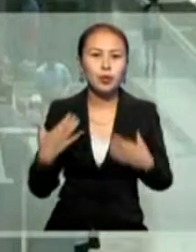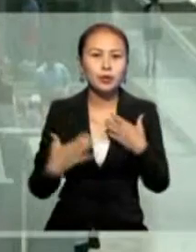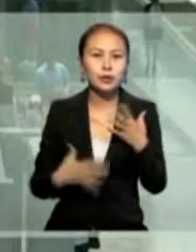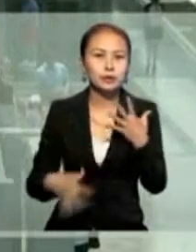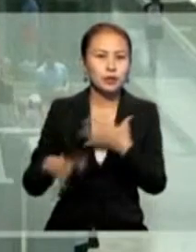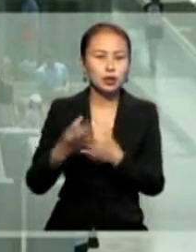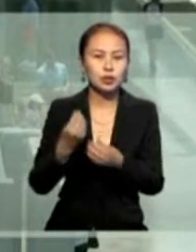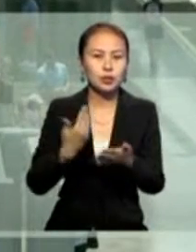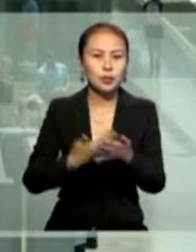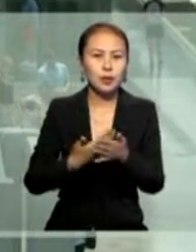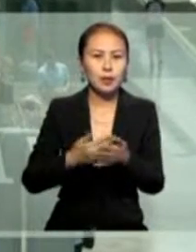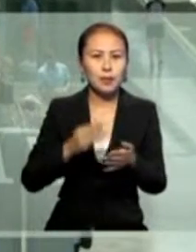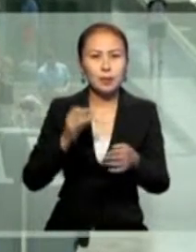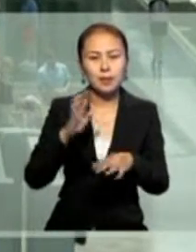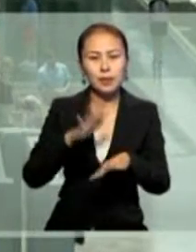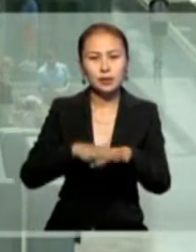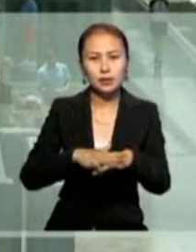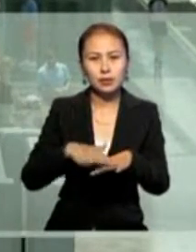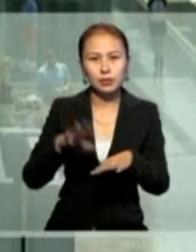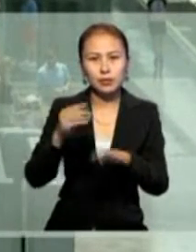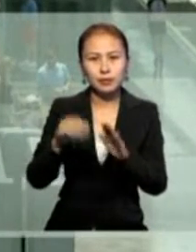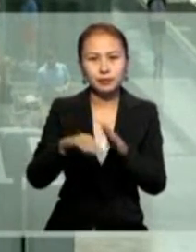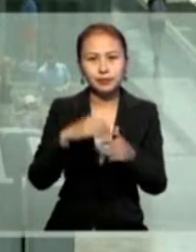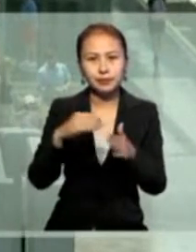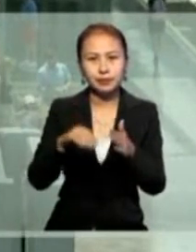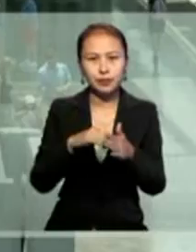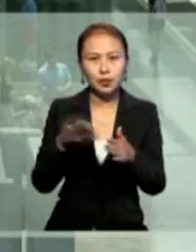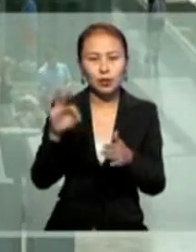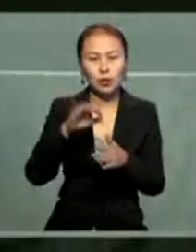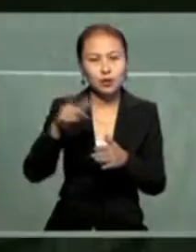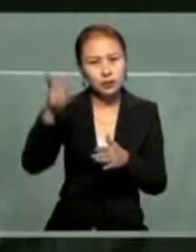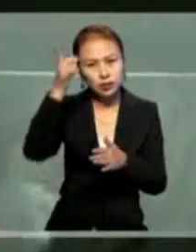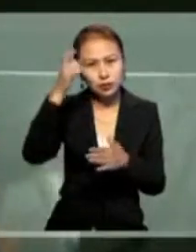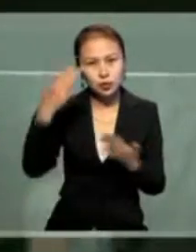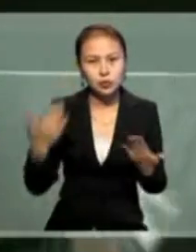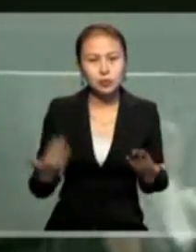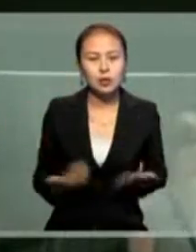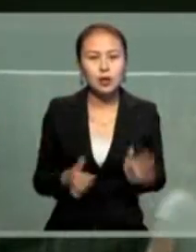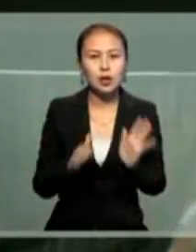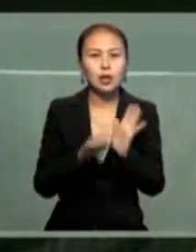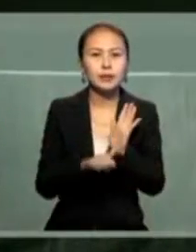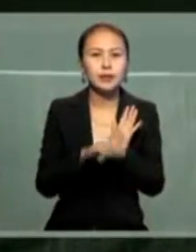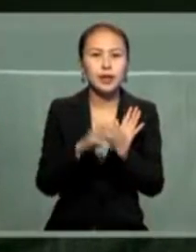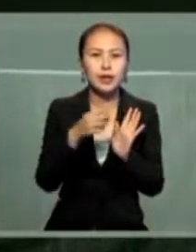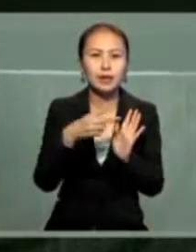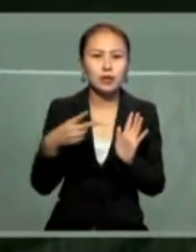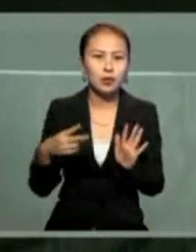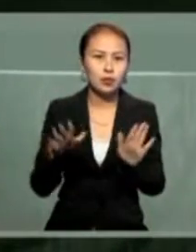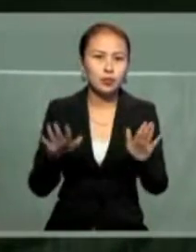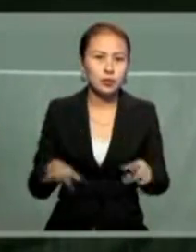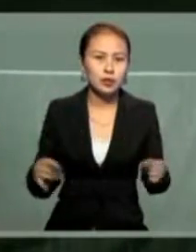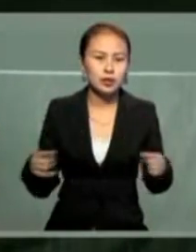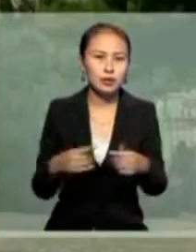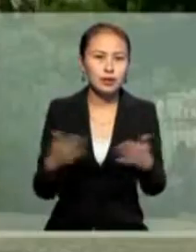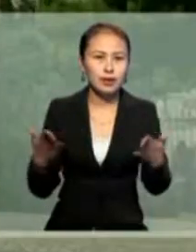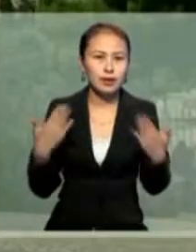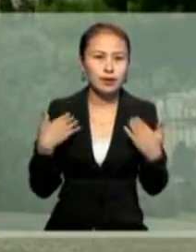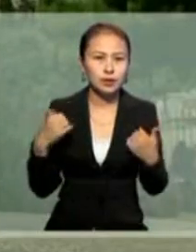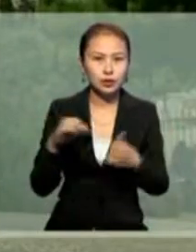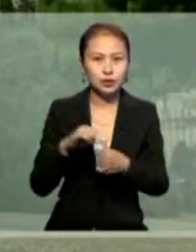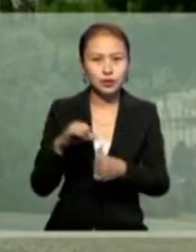отырған тағы бір мәселе банкоматтардан ақша алу. Грекия тұрғындарына салынған 60 еуролық шектеу демалушыларға қатысты болмаса